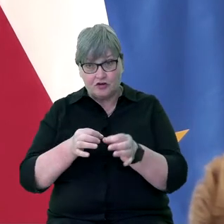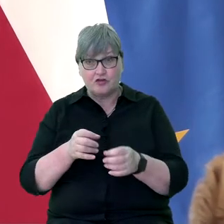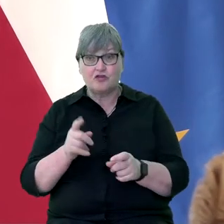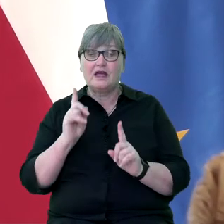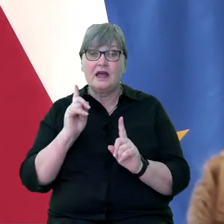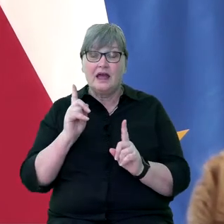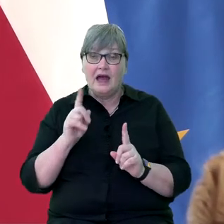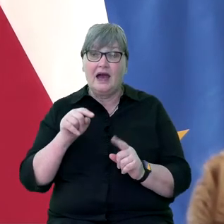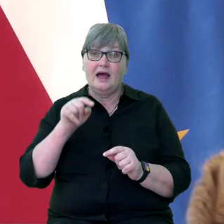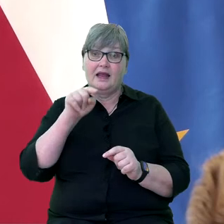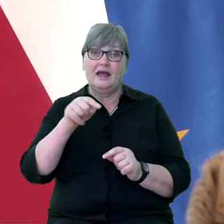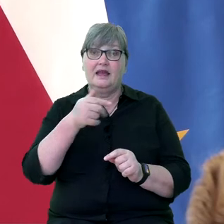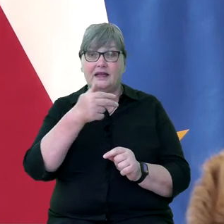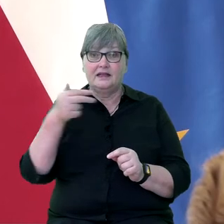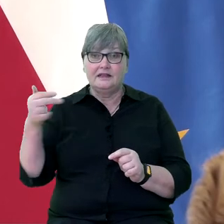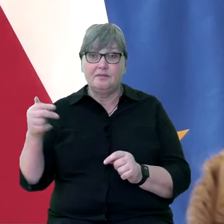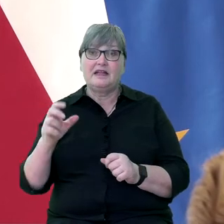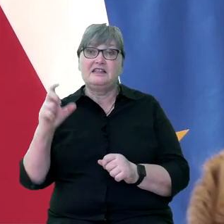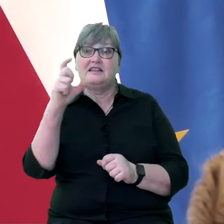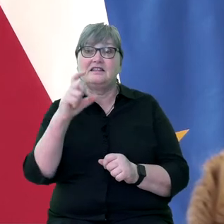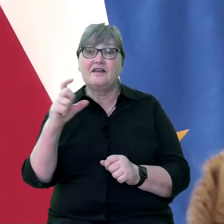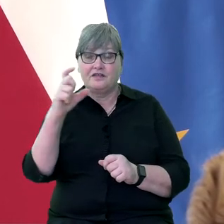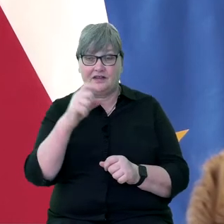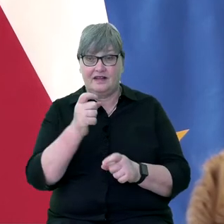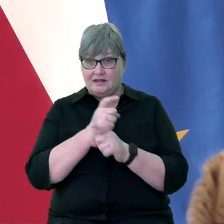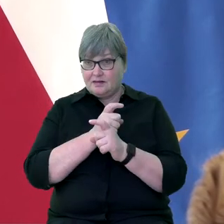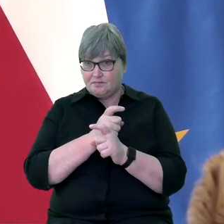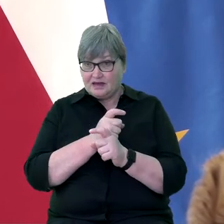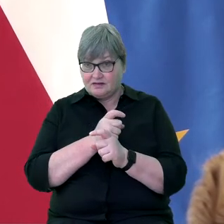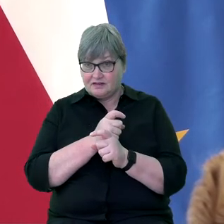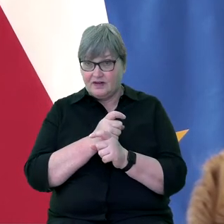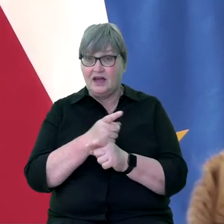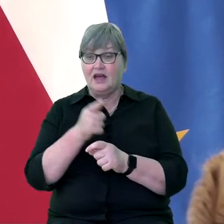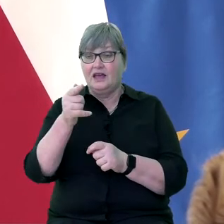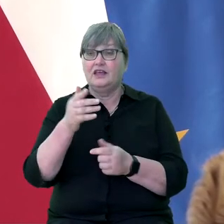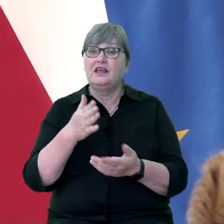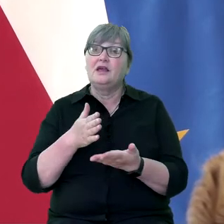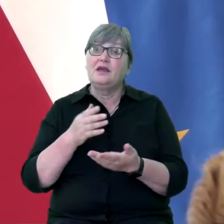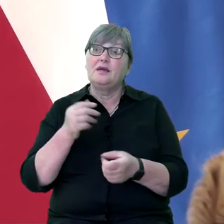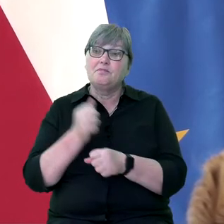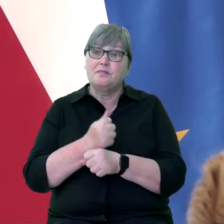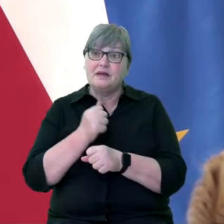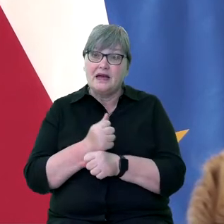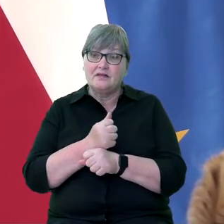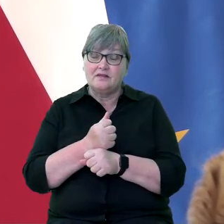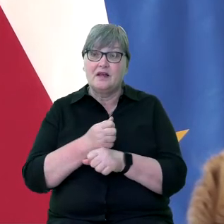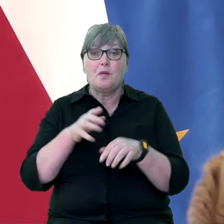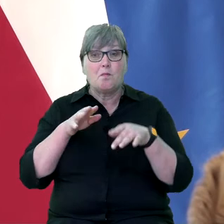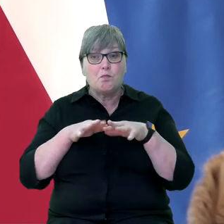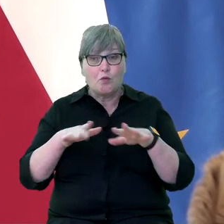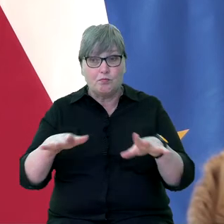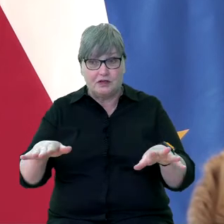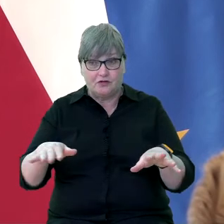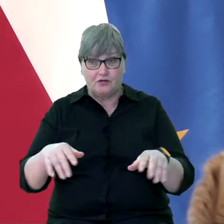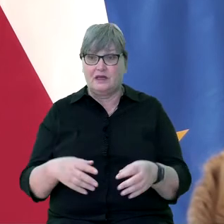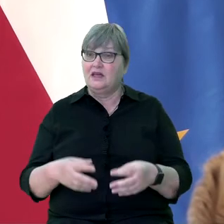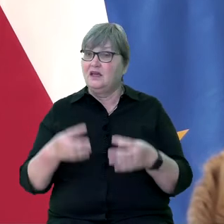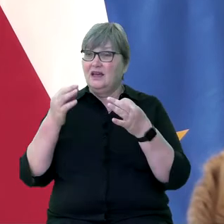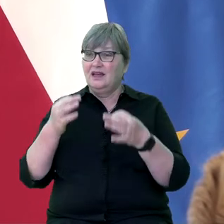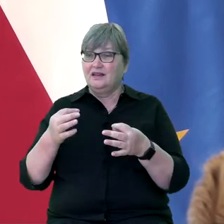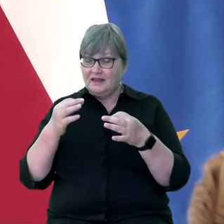cyfryzacją państwa i usług publicznych. Sektor administracji publicznej przechodzi w ostatnich latach rewolucję